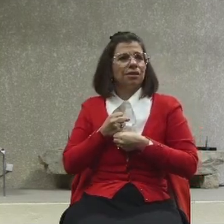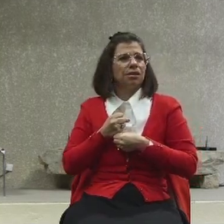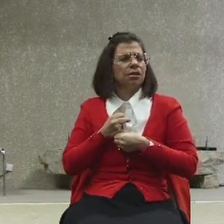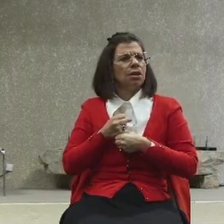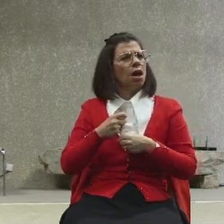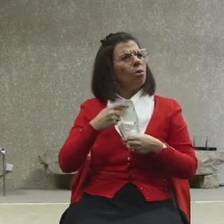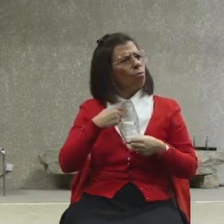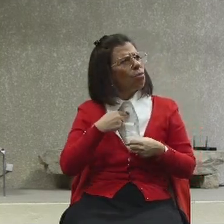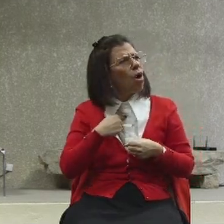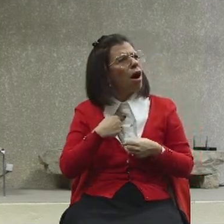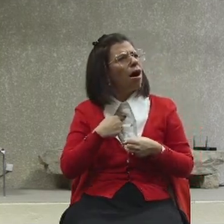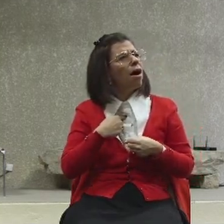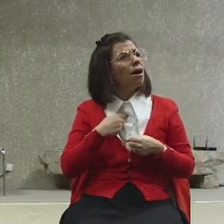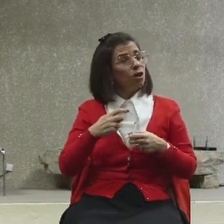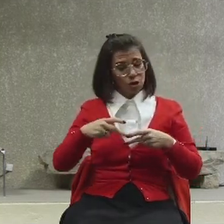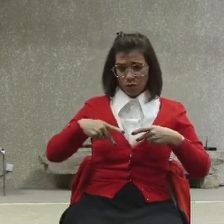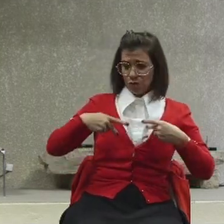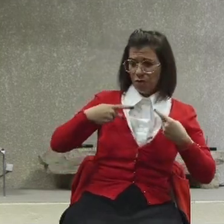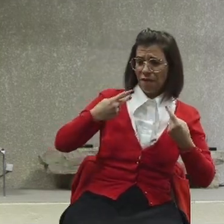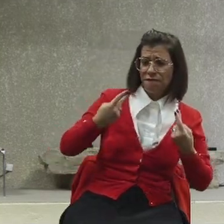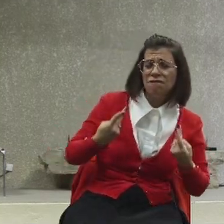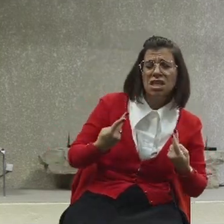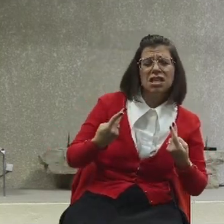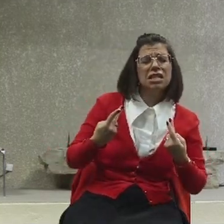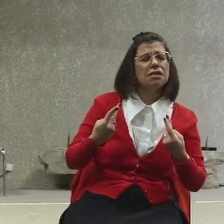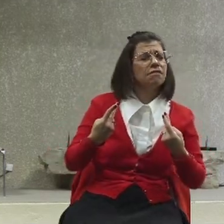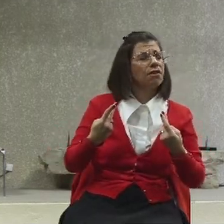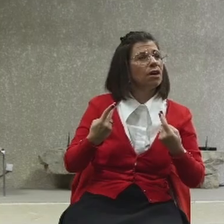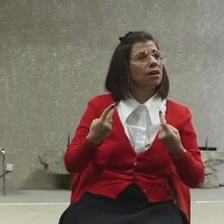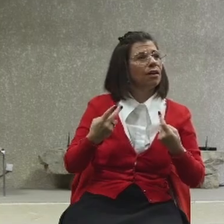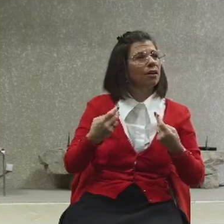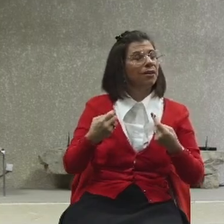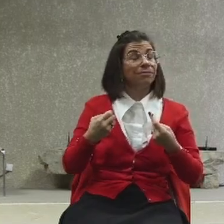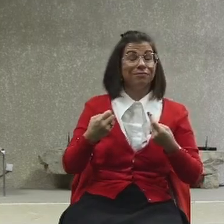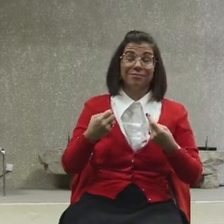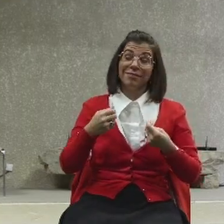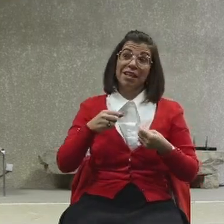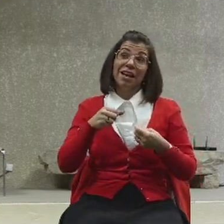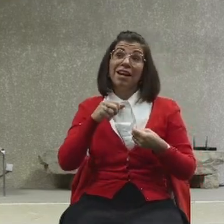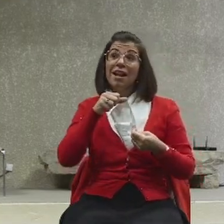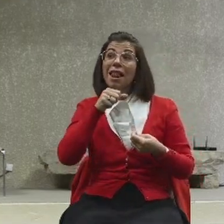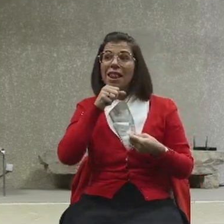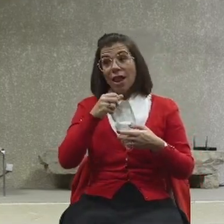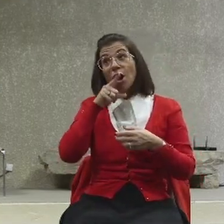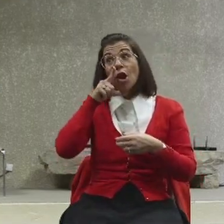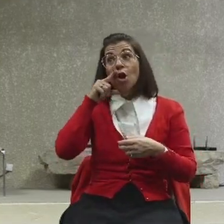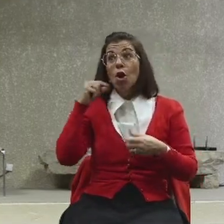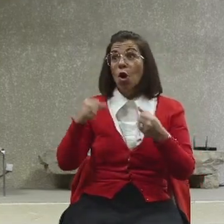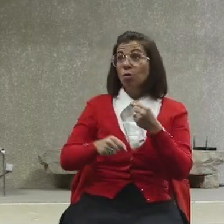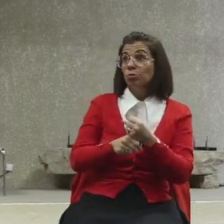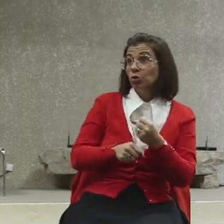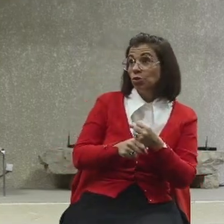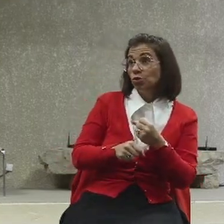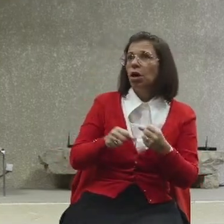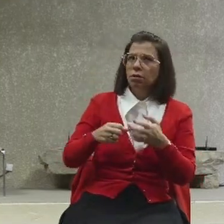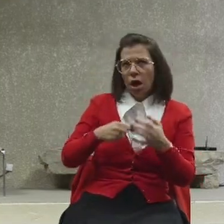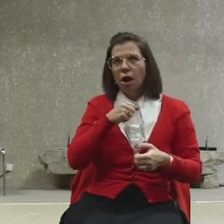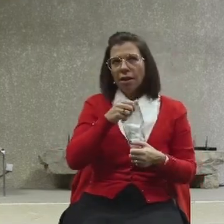de Jésus, il a été déclaré Fils de Dieu